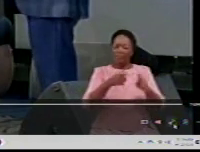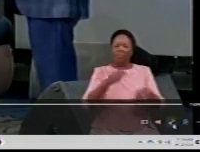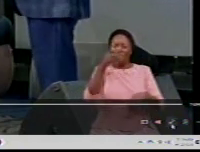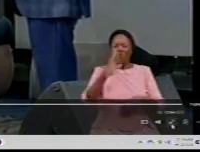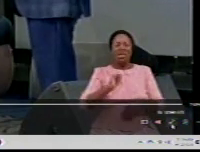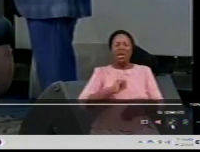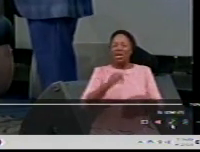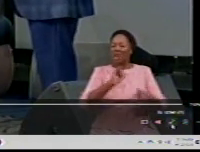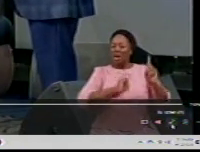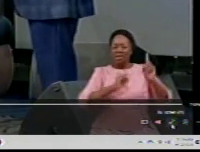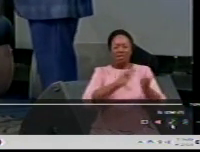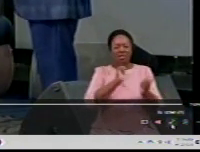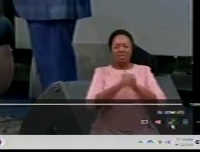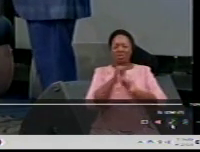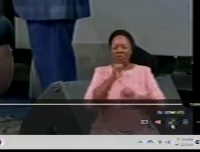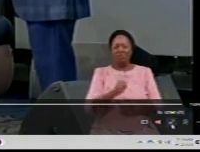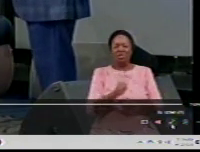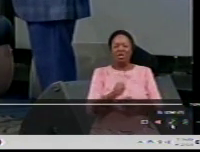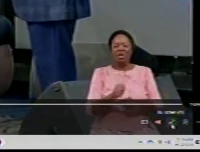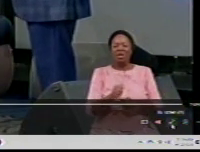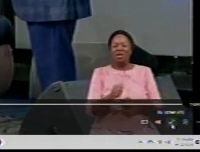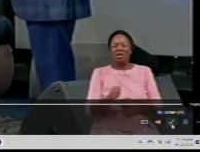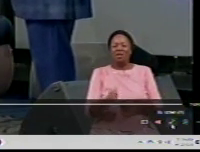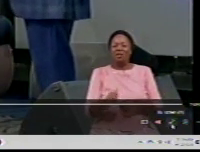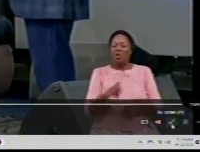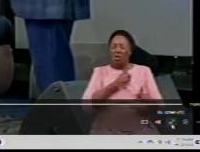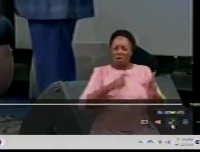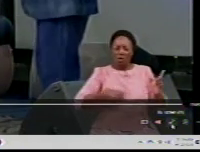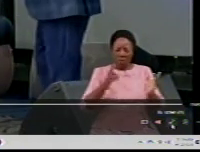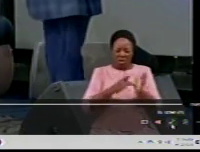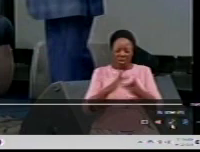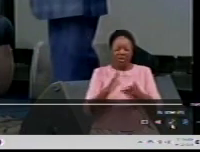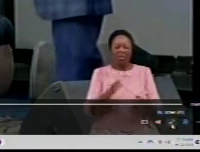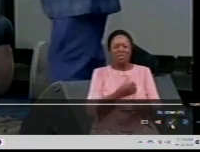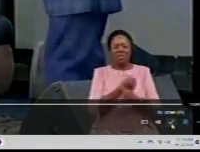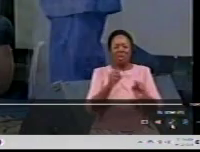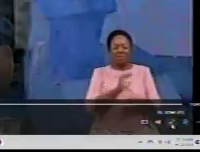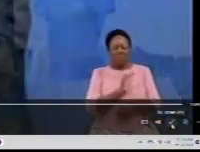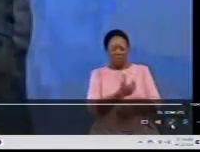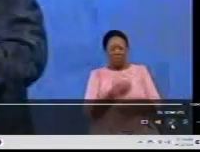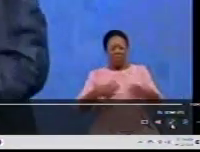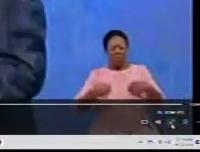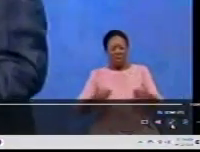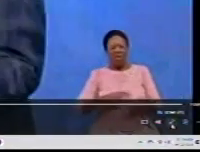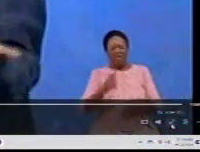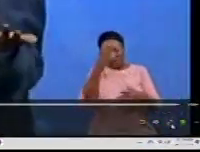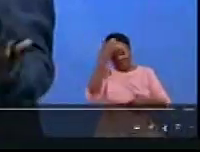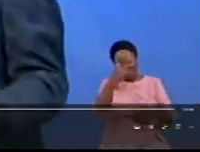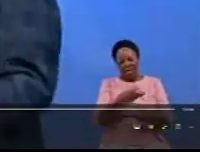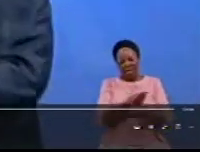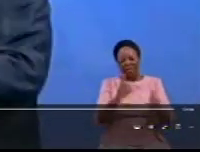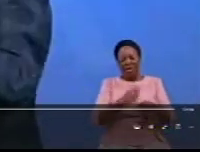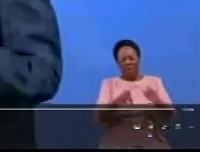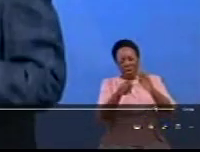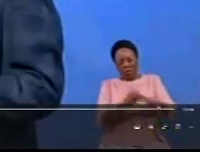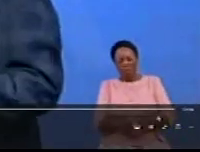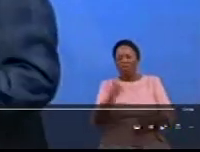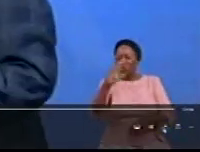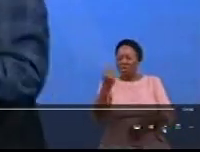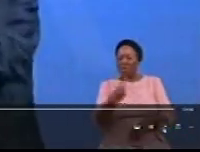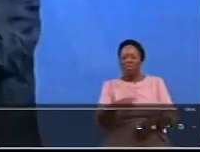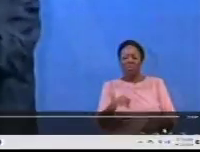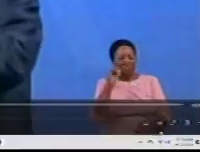pas. Seigneur Jésus, qui sauve les âmes, qui guérit les malades, qui délivre les opprimés, tu es le même